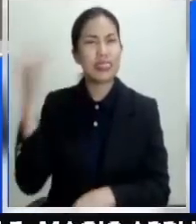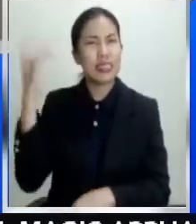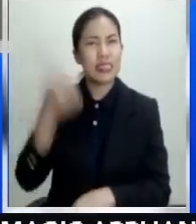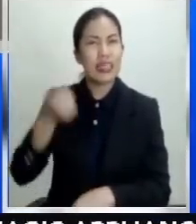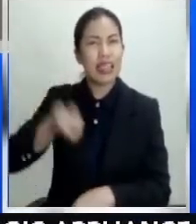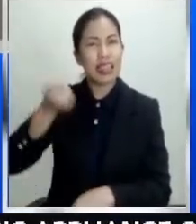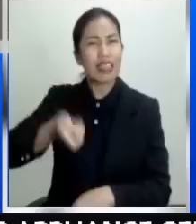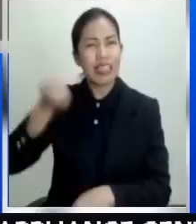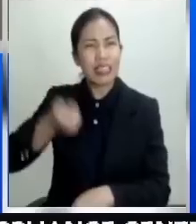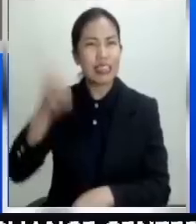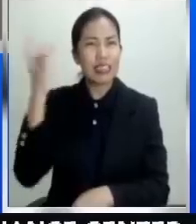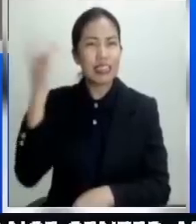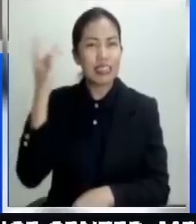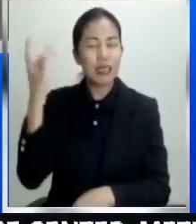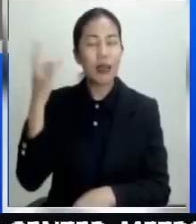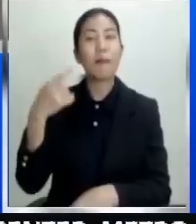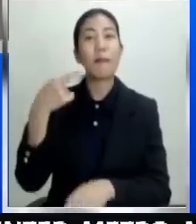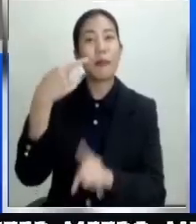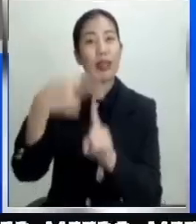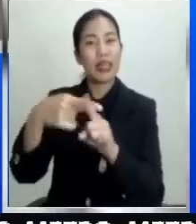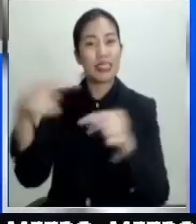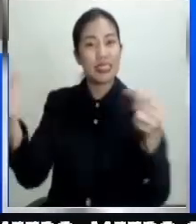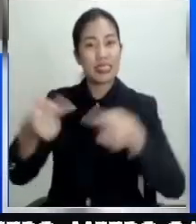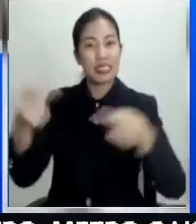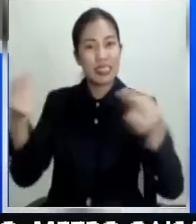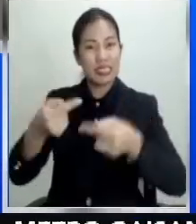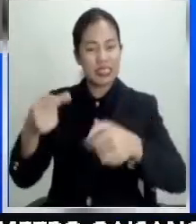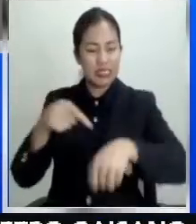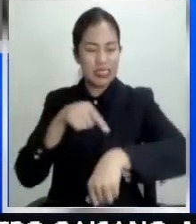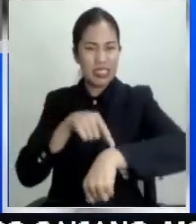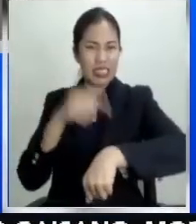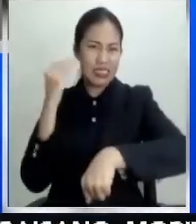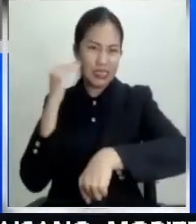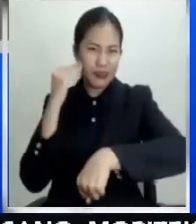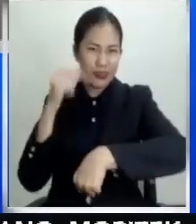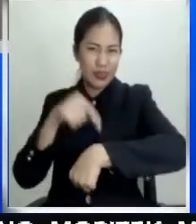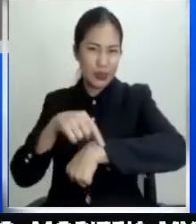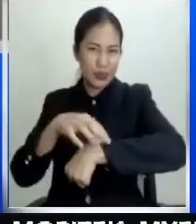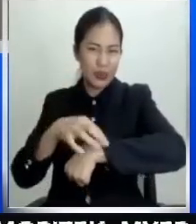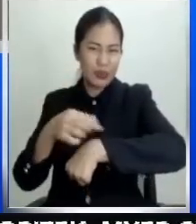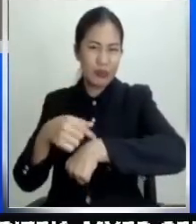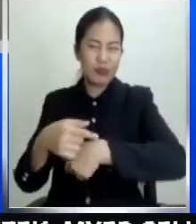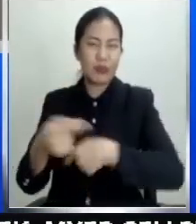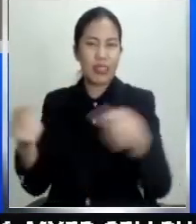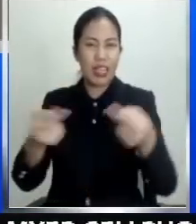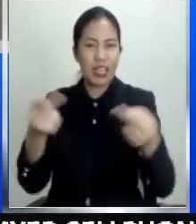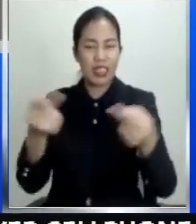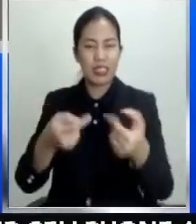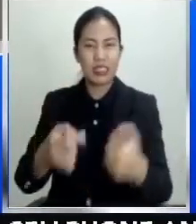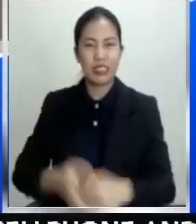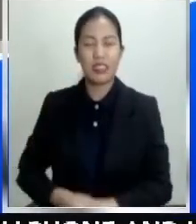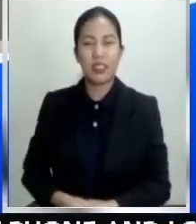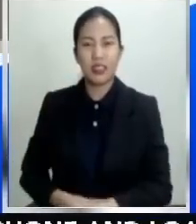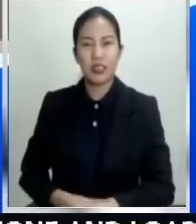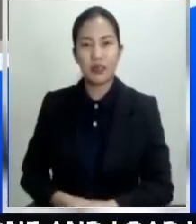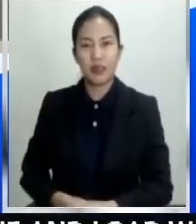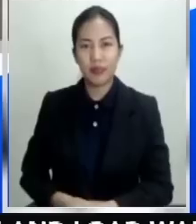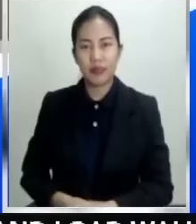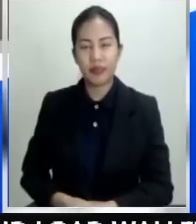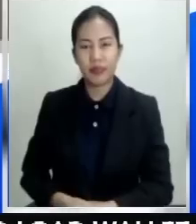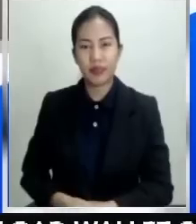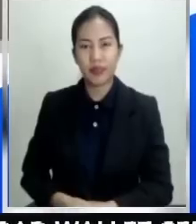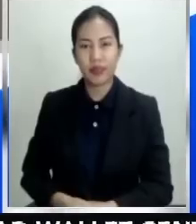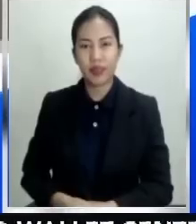paglalaro ng lato-lato tulad ni Mark na nagkapasa na sa braso. Kami nagkakapasa pala sa dan. O edi